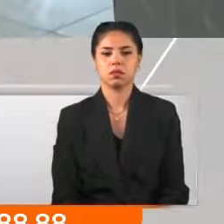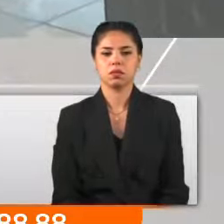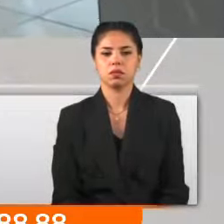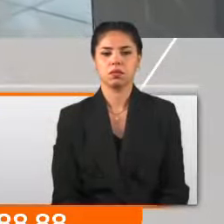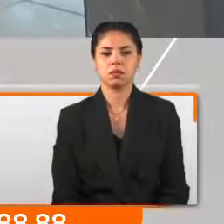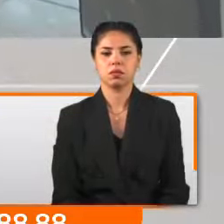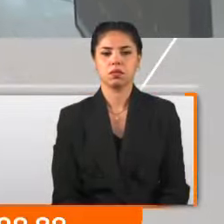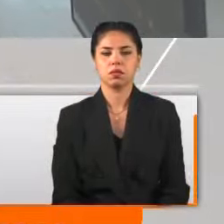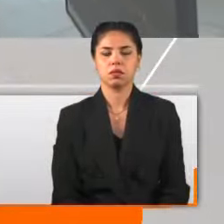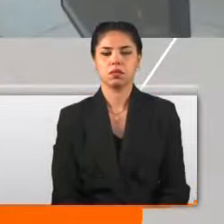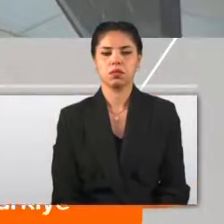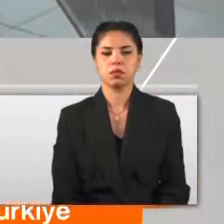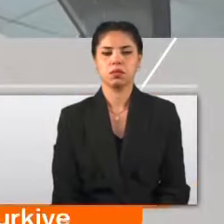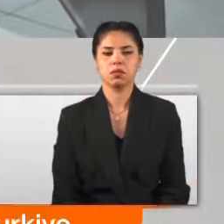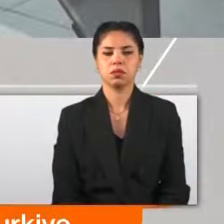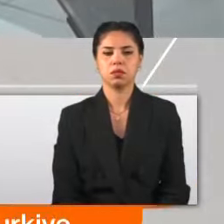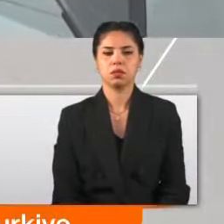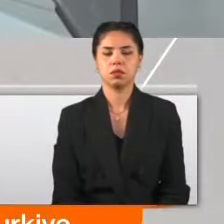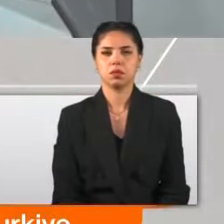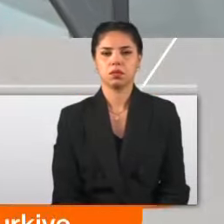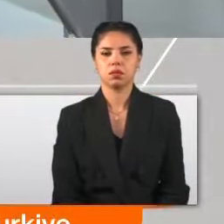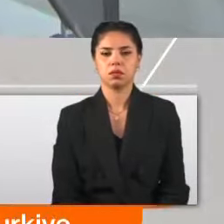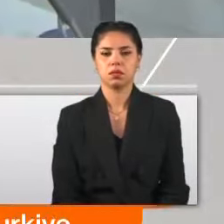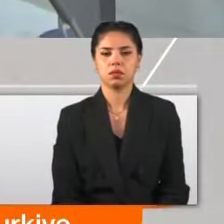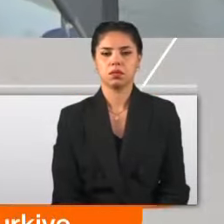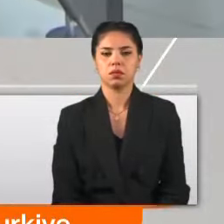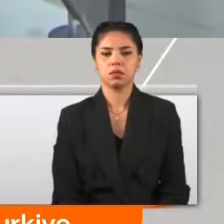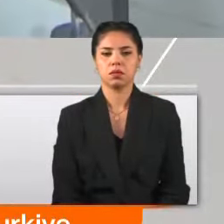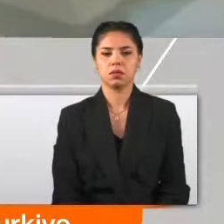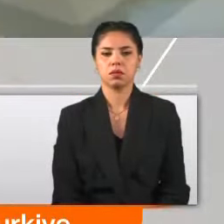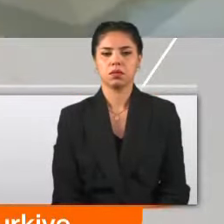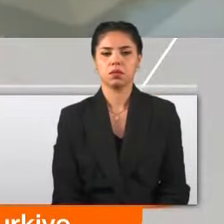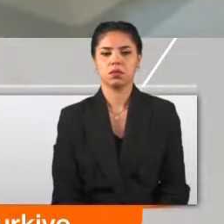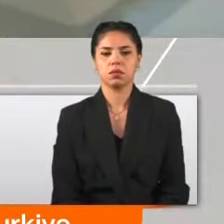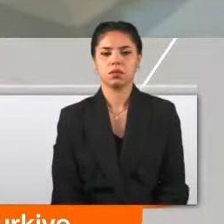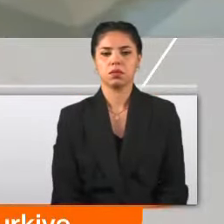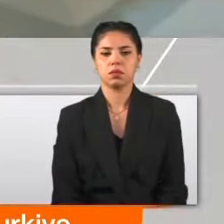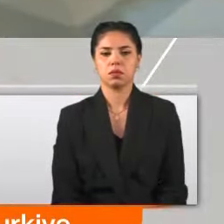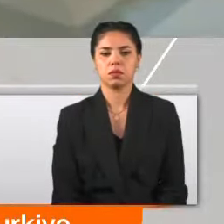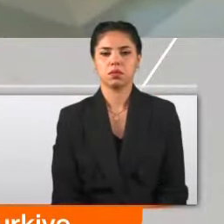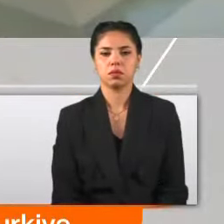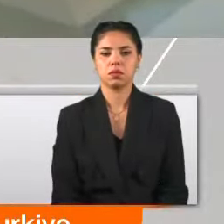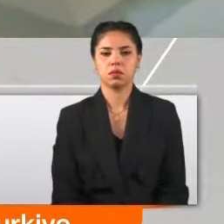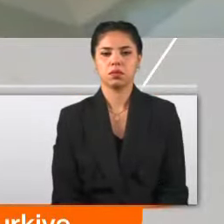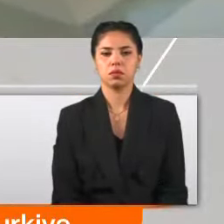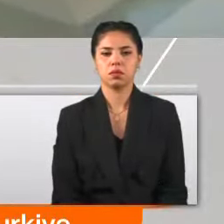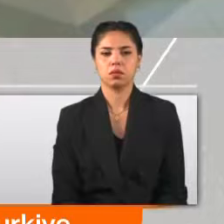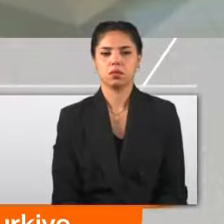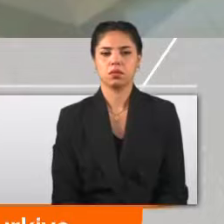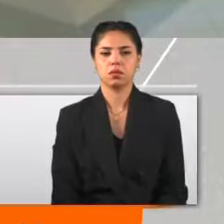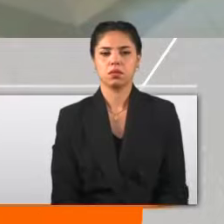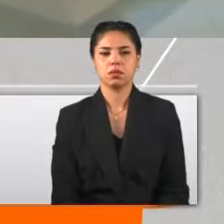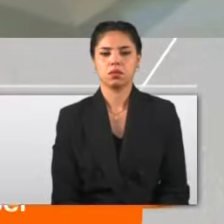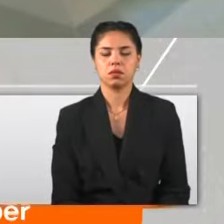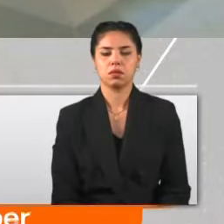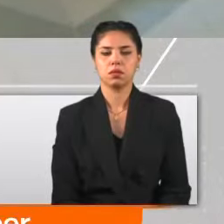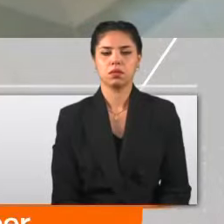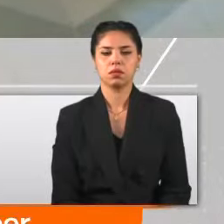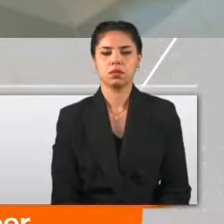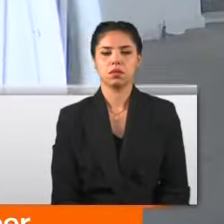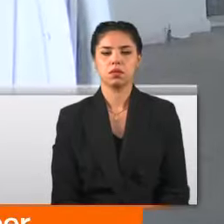geldik. Gecesinde de zaten boşaltmışlardı. Planlı bir şekilde çalışmaya devam ediyor. Malları kaçırmaya devam ediyorlar. Ortada ufak